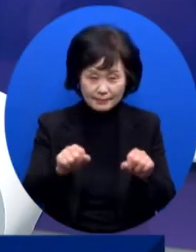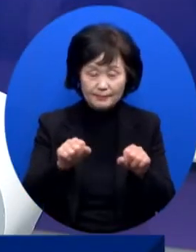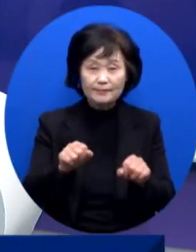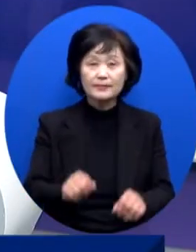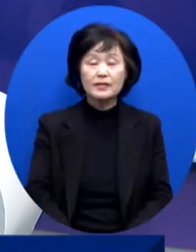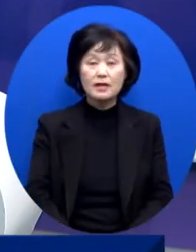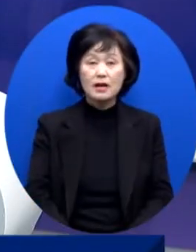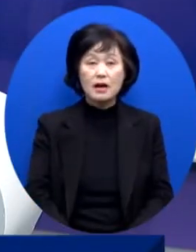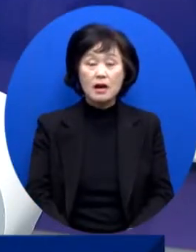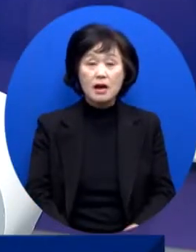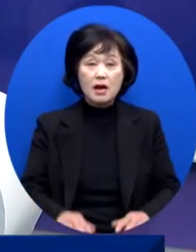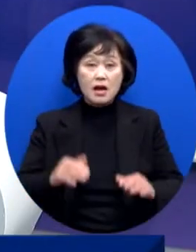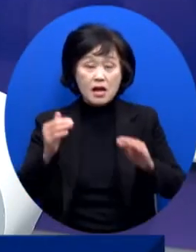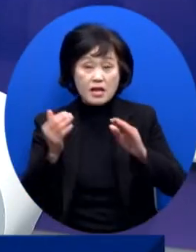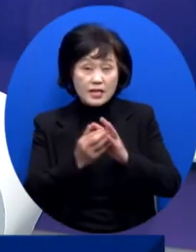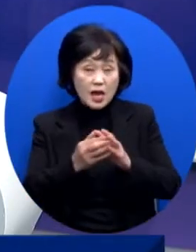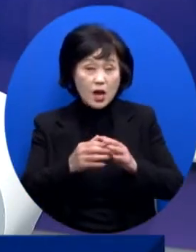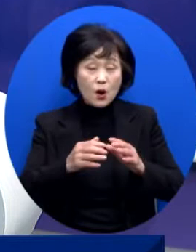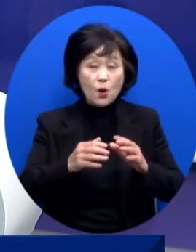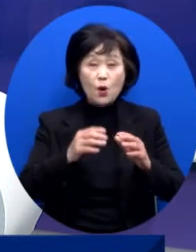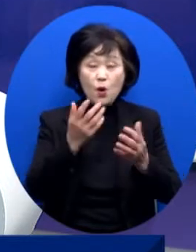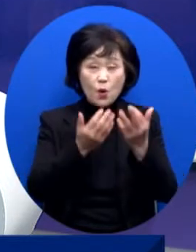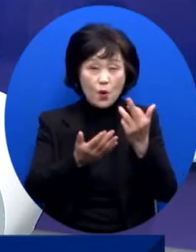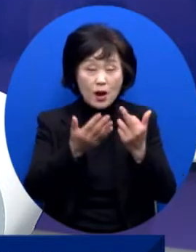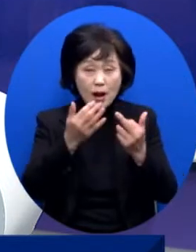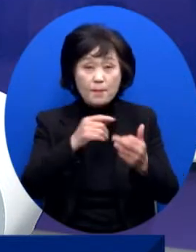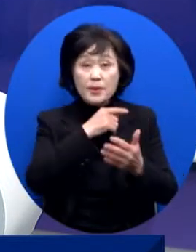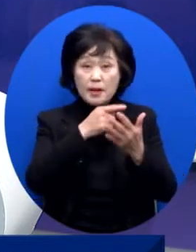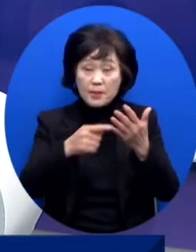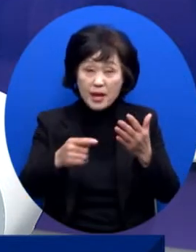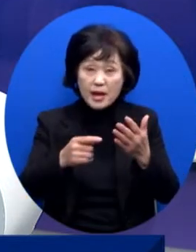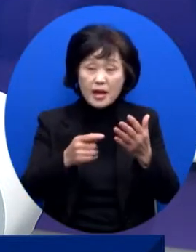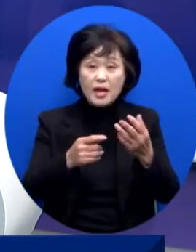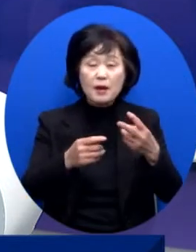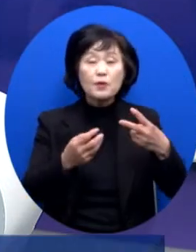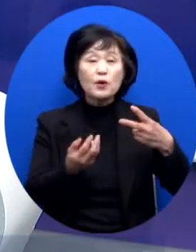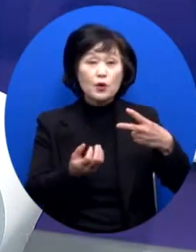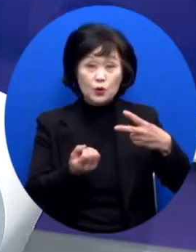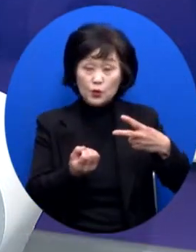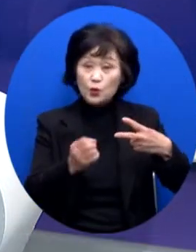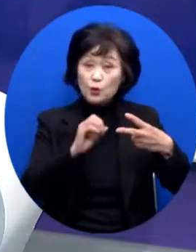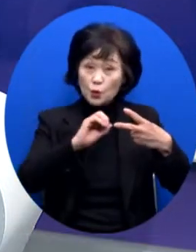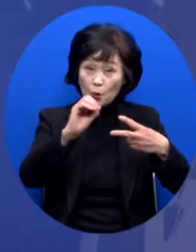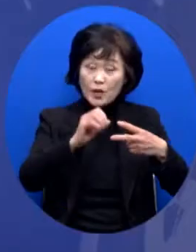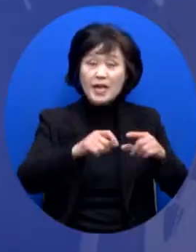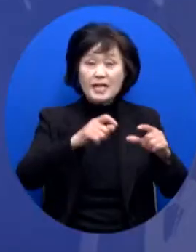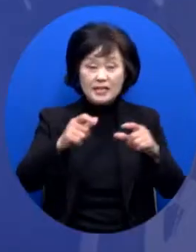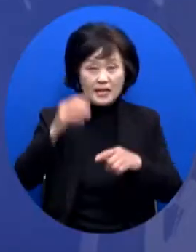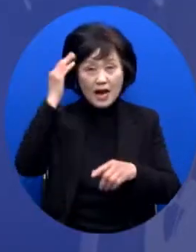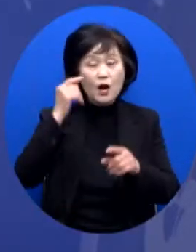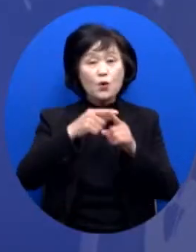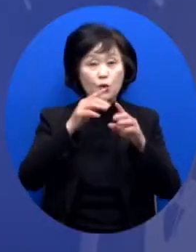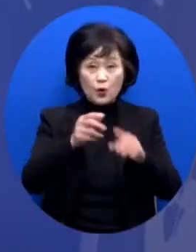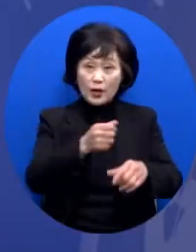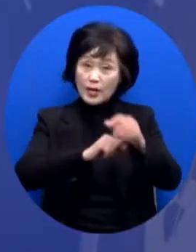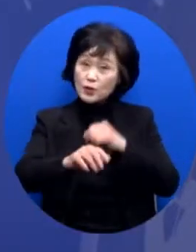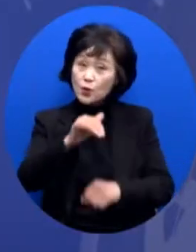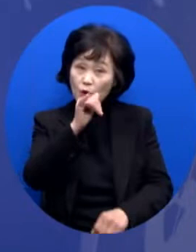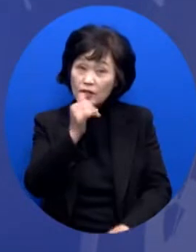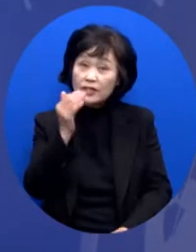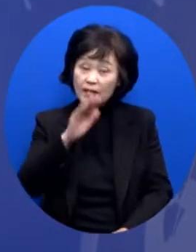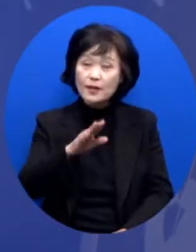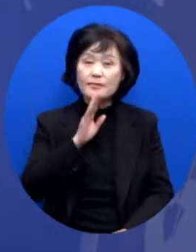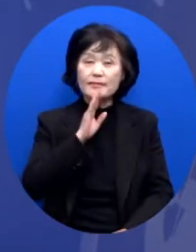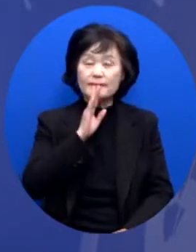산불 피해를 입은 동해안 지역을 돕기 위해서 한국교회가 나서고 있다고요 그렇습니다 이재민을 돕기 위한 지원이